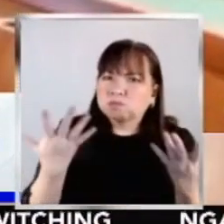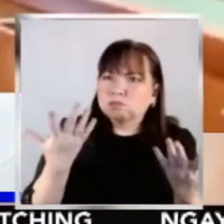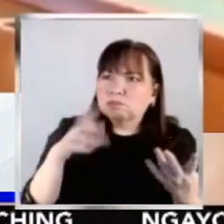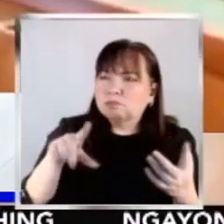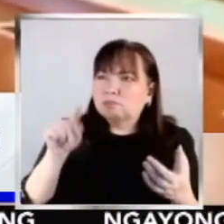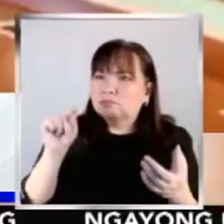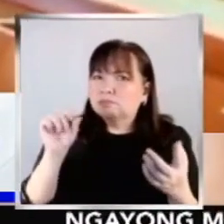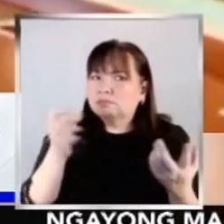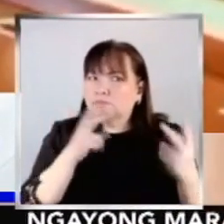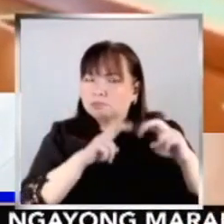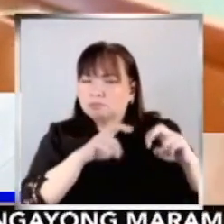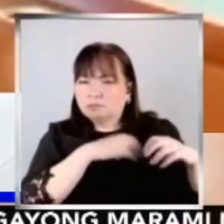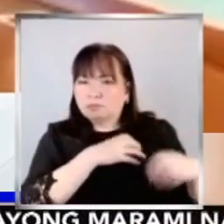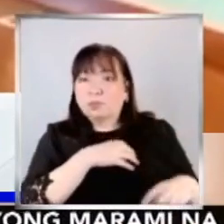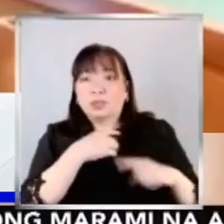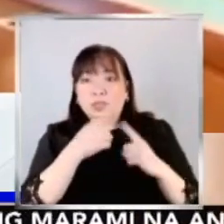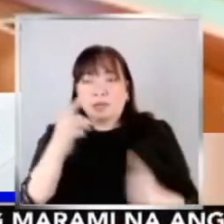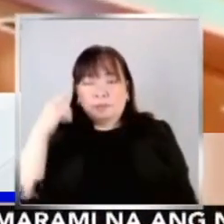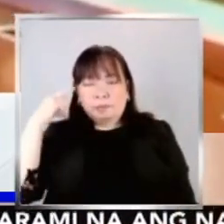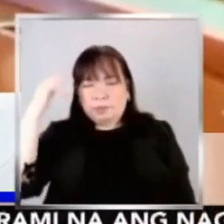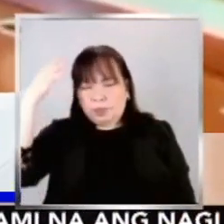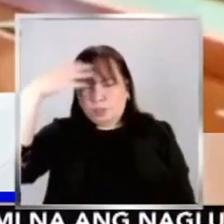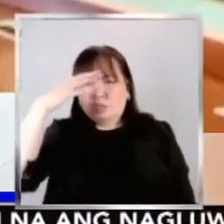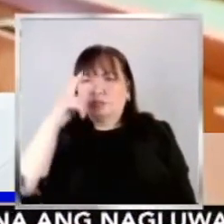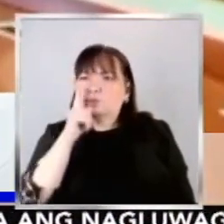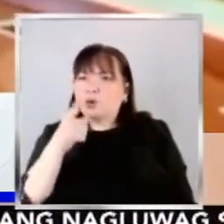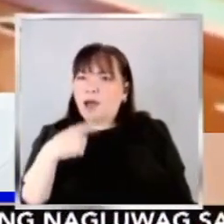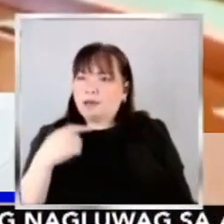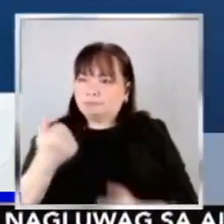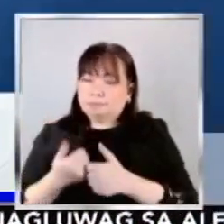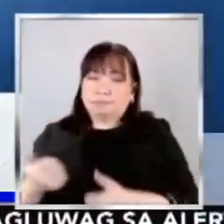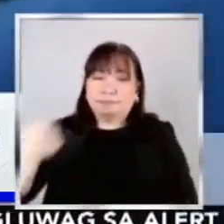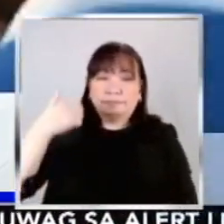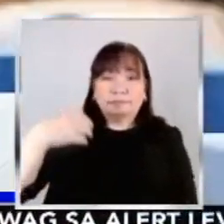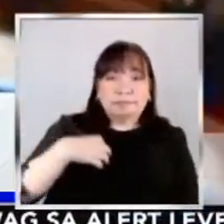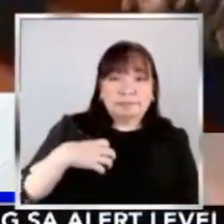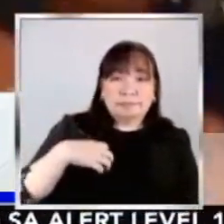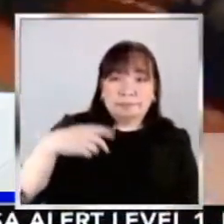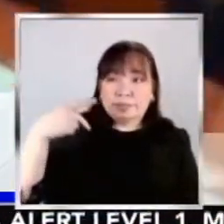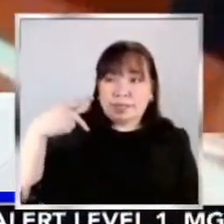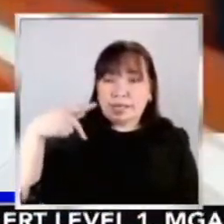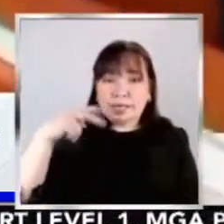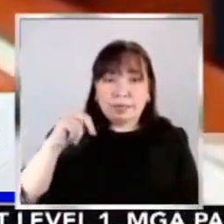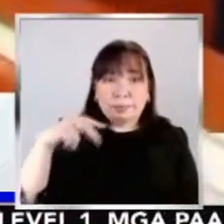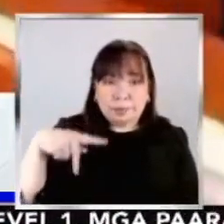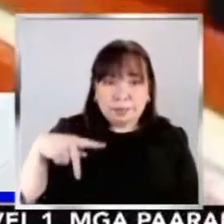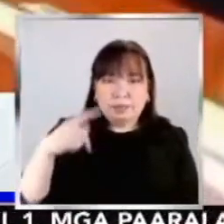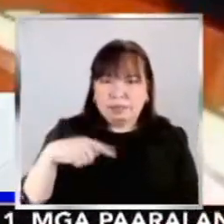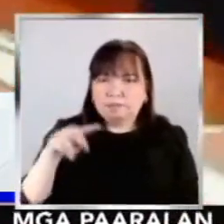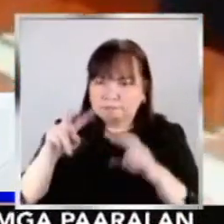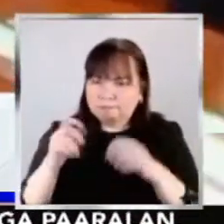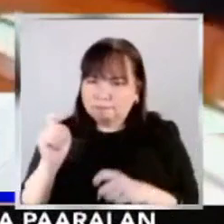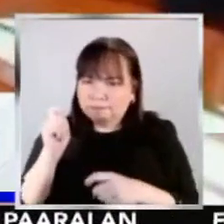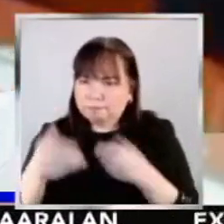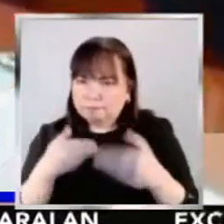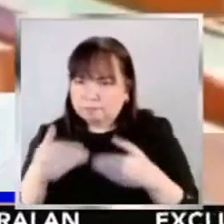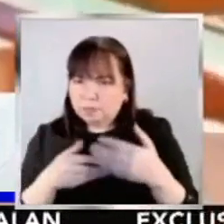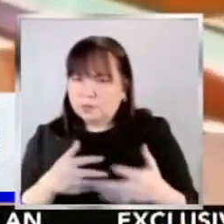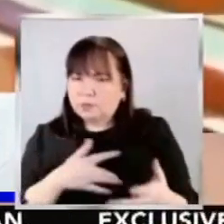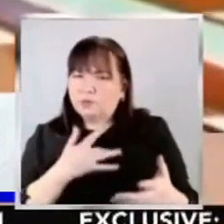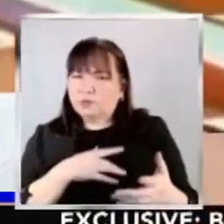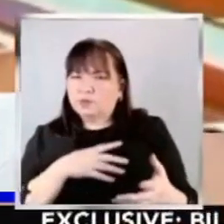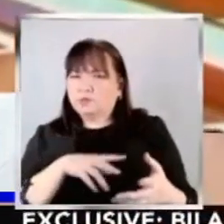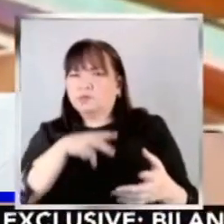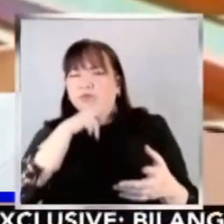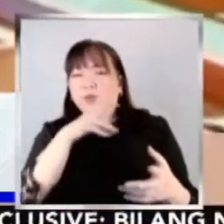umano ni PNP Chief Jonardo Carlos na bibilisan nila ang pag-iimbestiga dito. May impormasyon daw siyang posibleng merong sangkot ng mga pulis sa kaso. Hindi